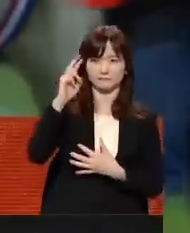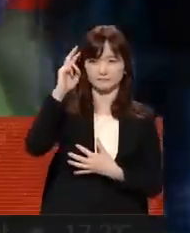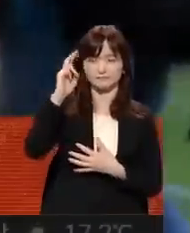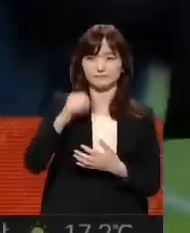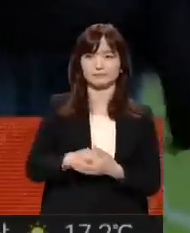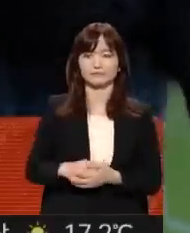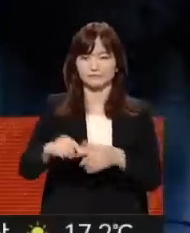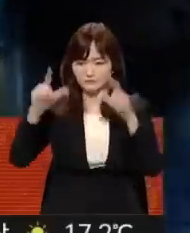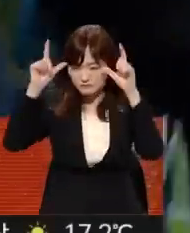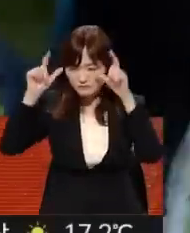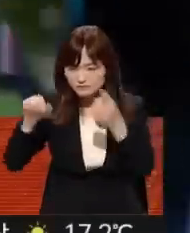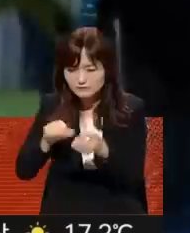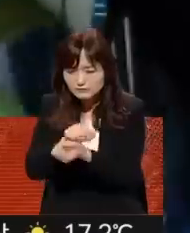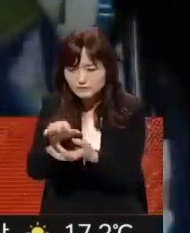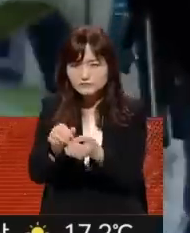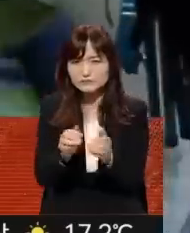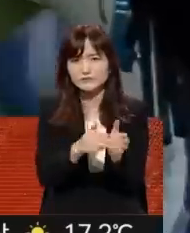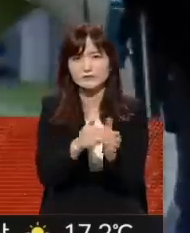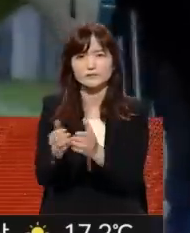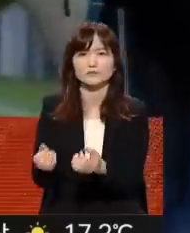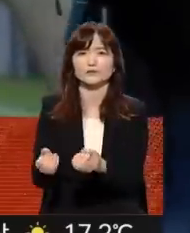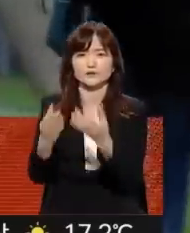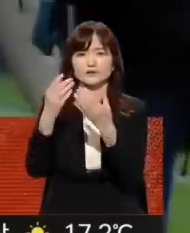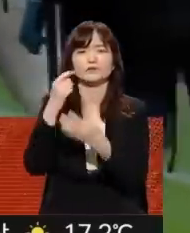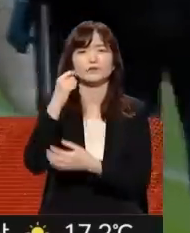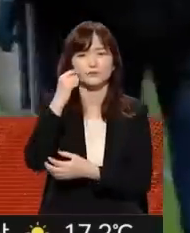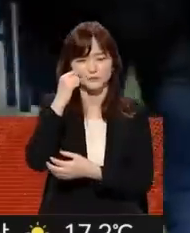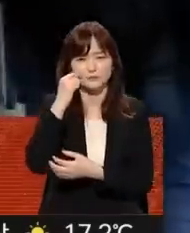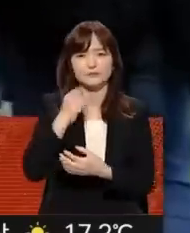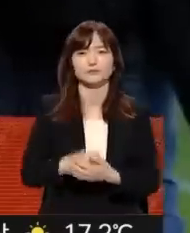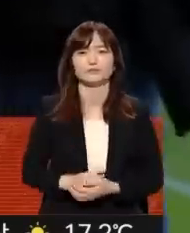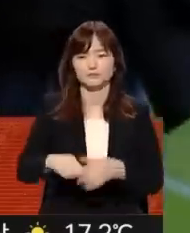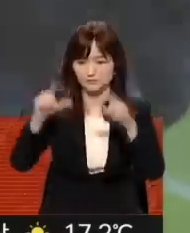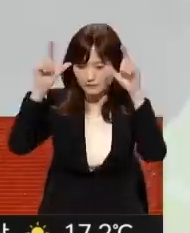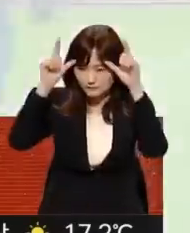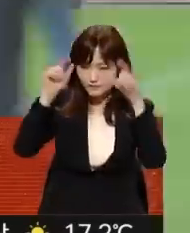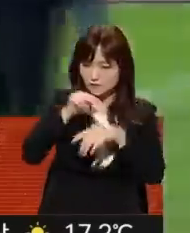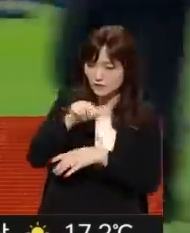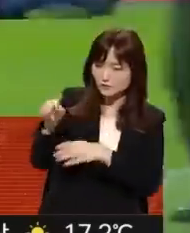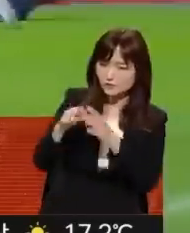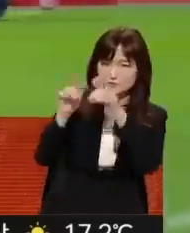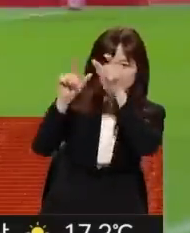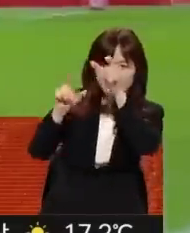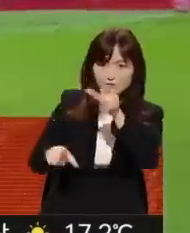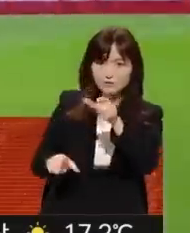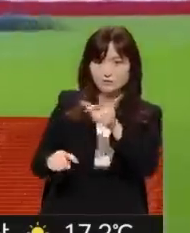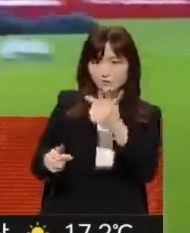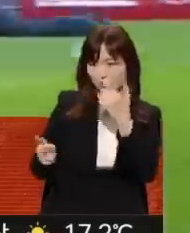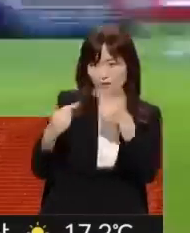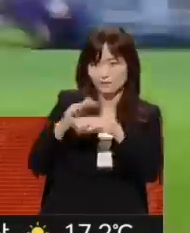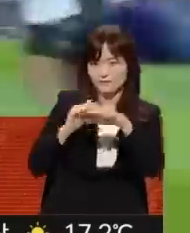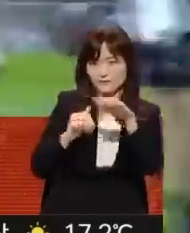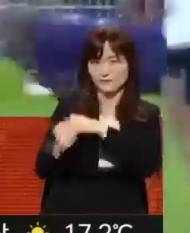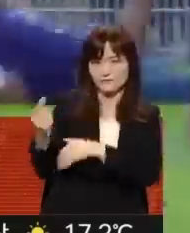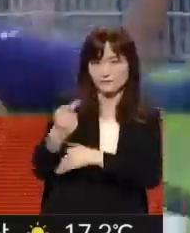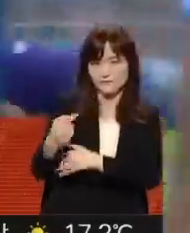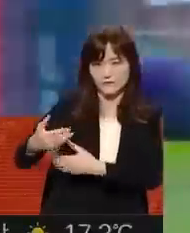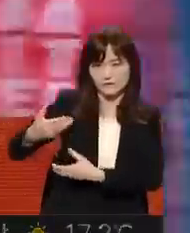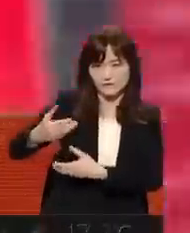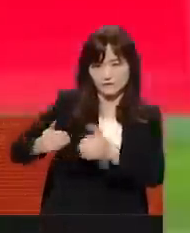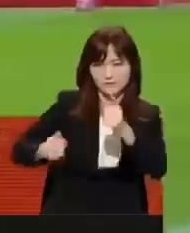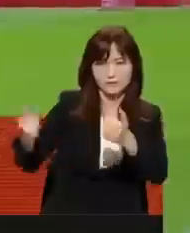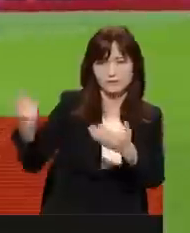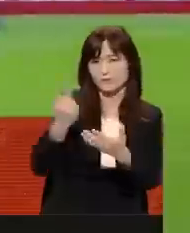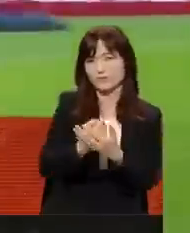이 소의 난동으로 결국 준비한 이벤트는 진행을 못했다고 합니다. 이 소를 본 누리꾼들은 임팩트 있는 선수가 나타났다, 럭비리그에 온